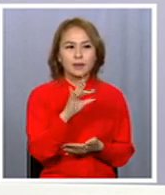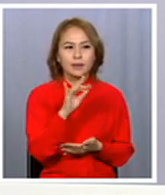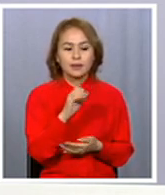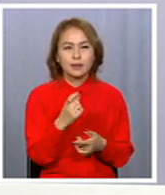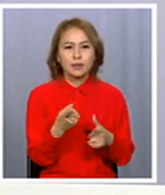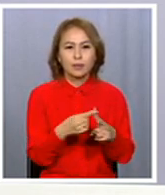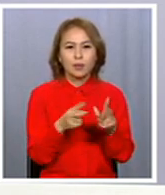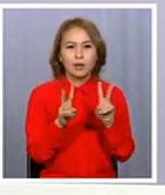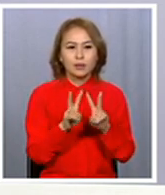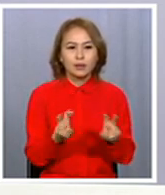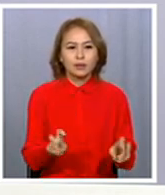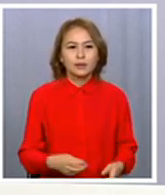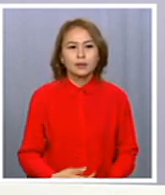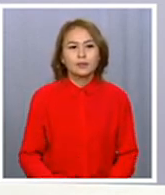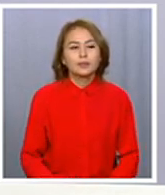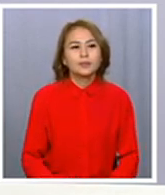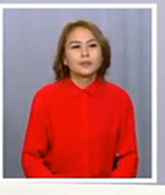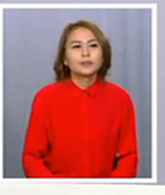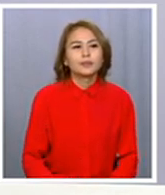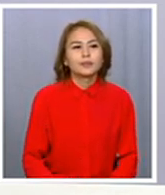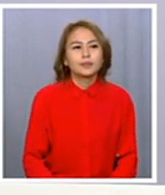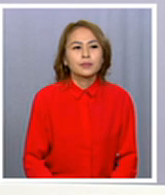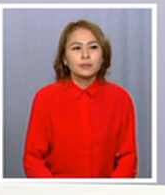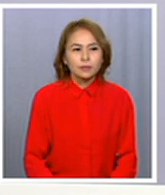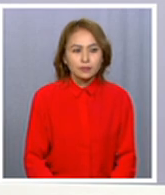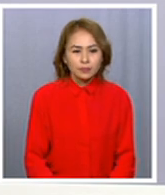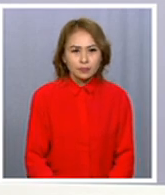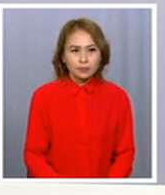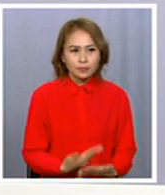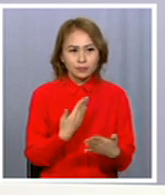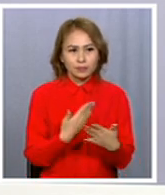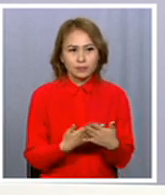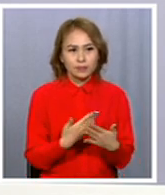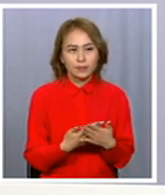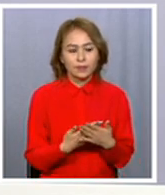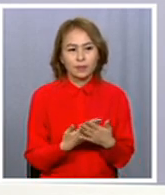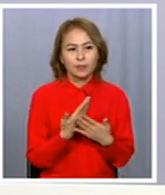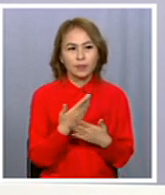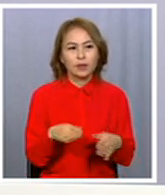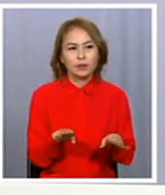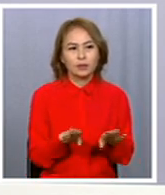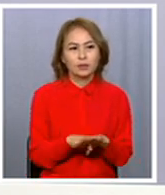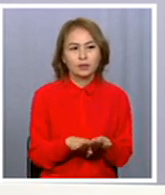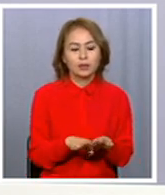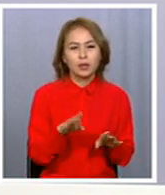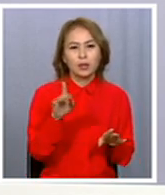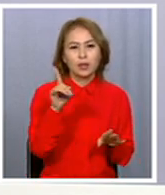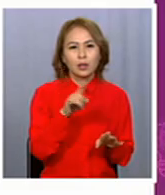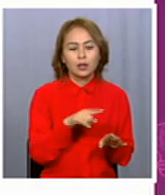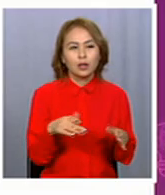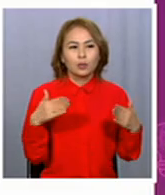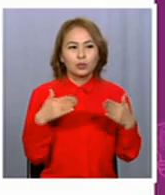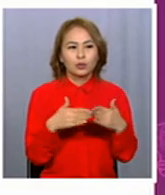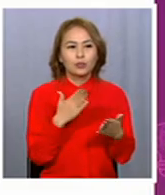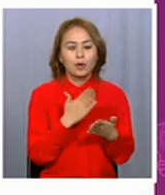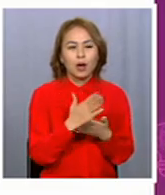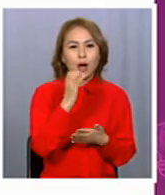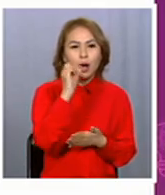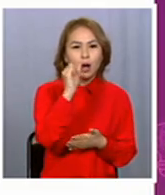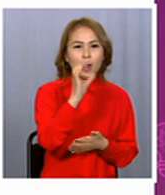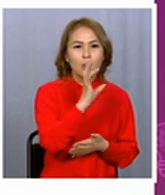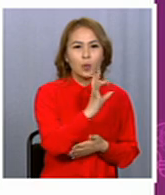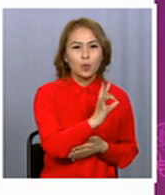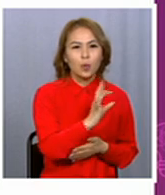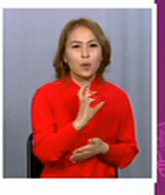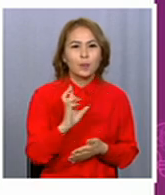деп аталады. Ал балар, мысал келтірейік. Мінекей бізде бір бұрыш берілген АОБ бұрышы.